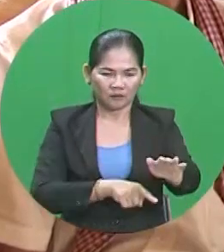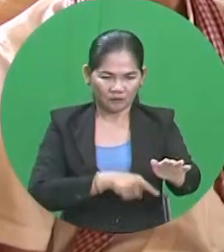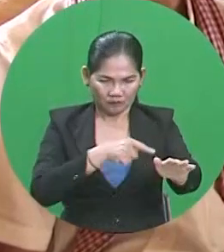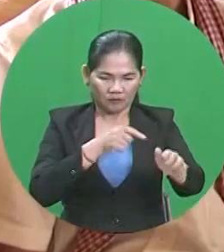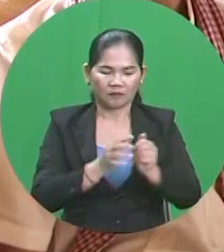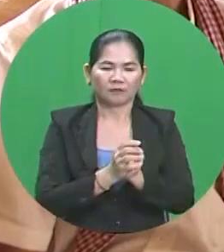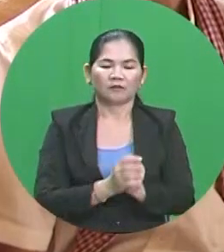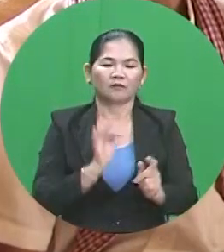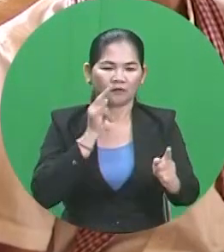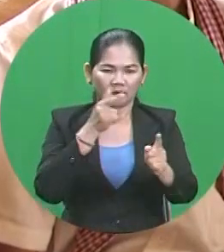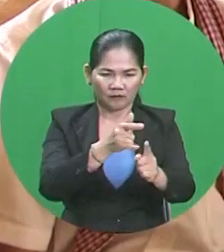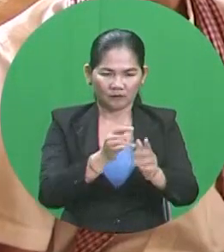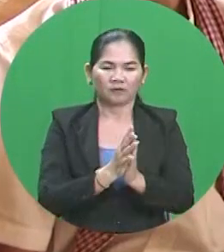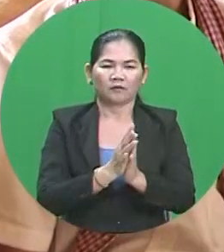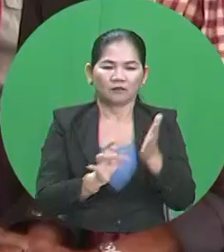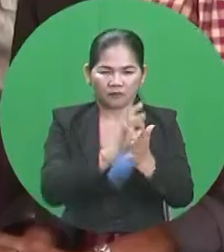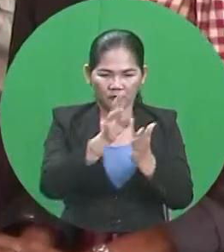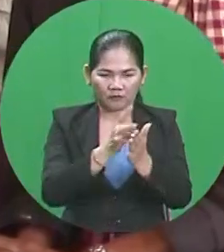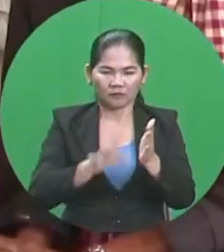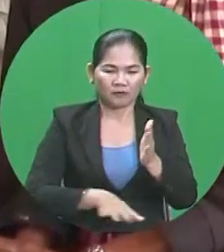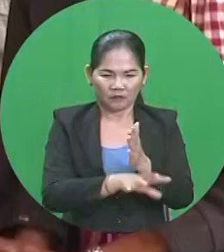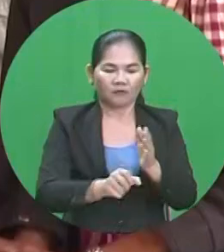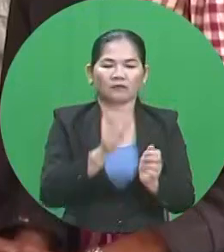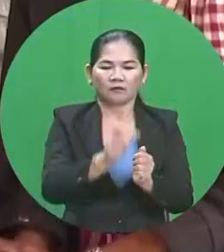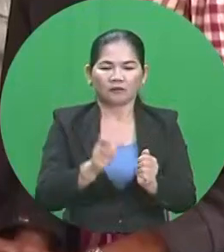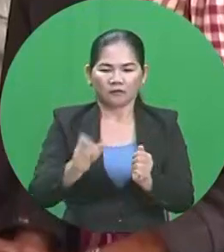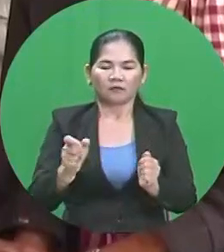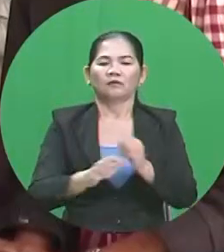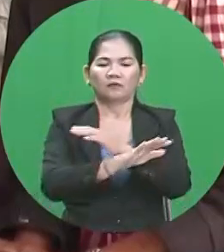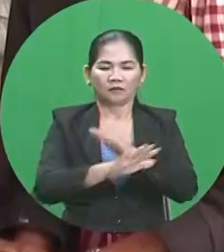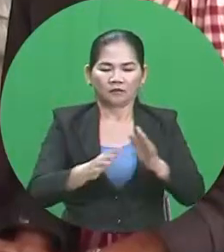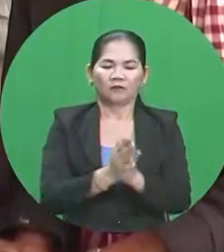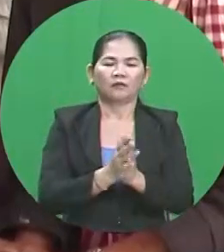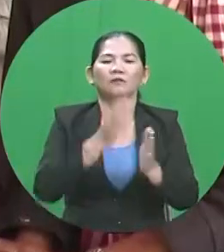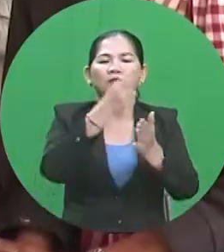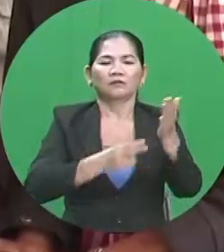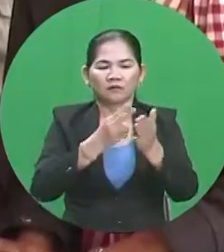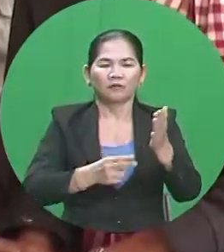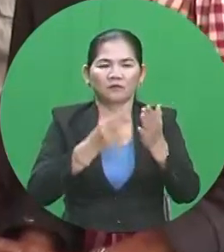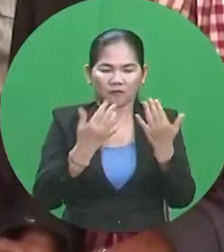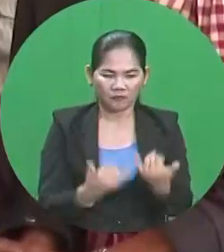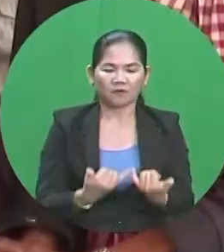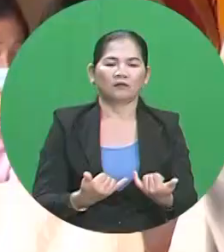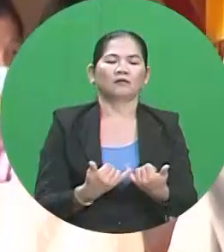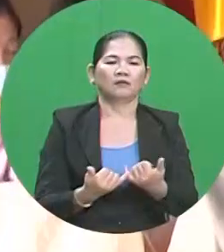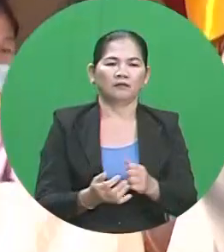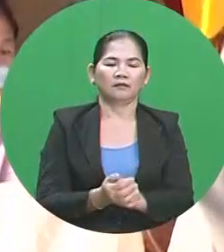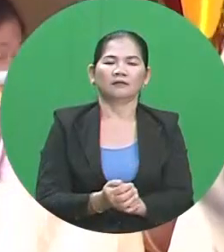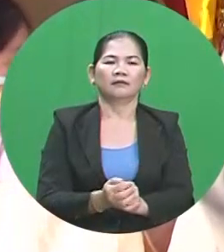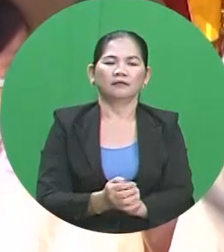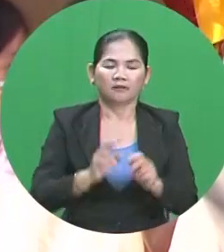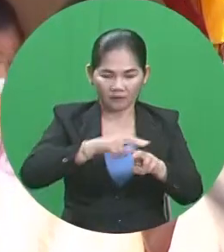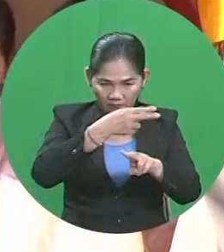ដែលជាបំណងប្រាថ្នារបស់ពលរដ្ឋខ្មែរគ្រប់ៗរូបមានសន្តិភាពទើបមានអ្វីៗគ្រប់យ៉ាងមកទល់សពថ្ងៃ